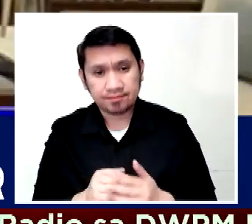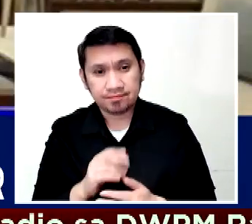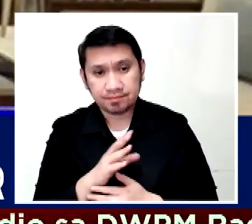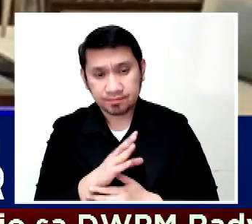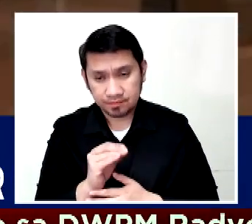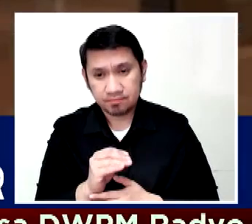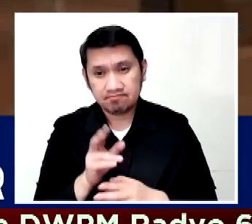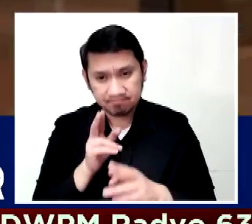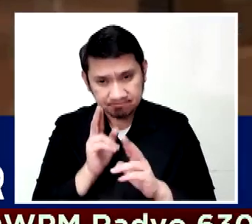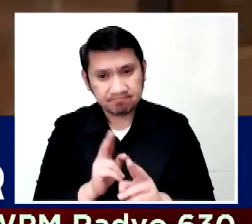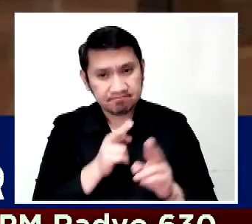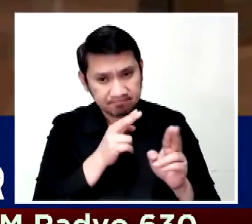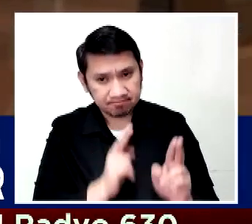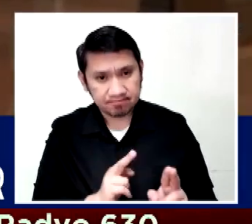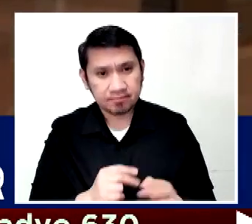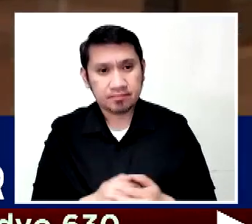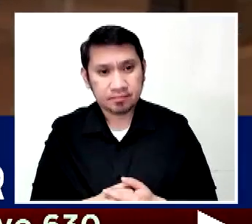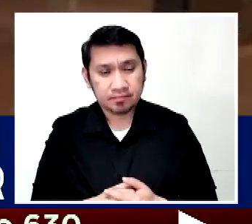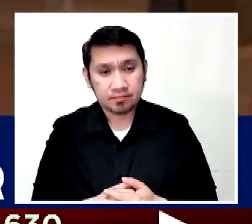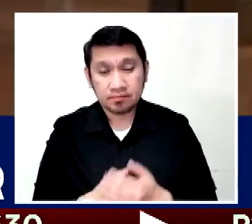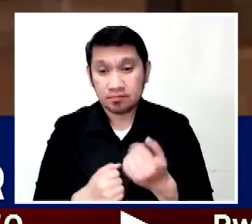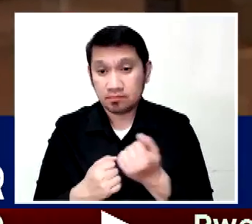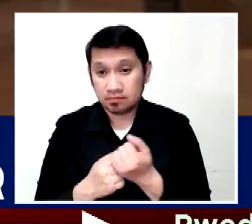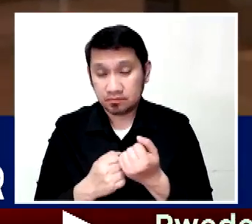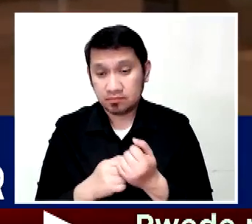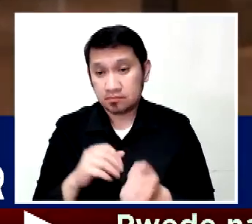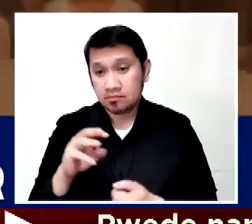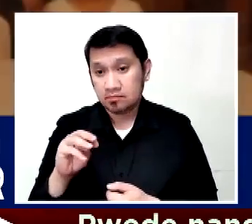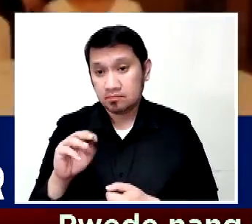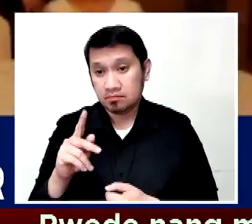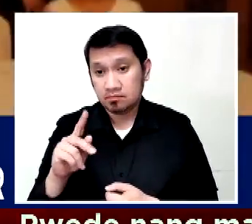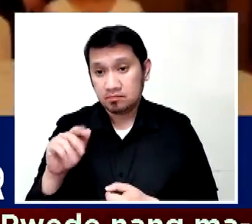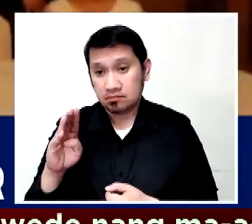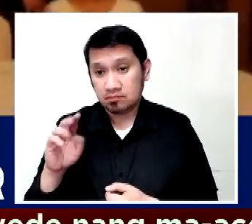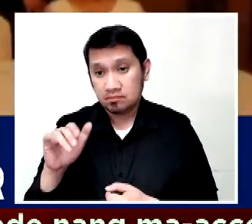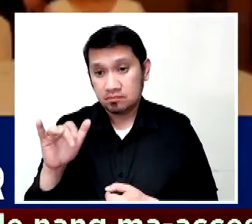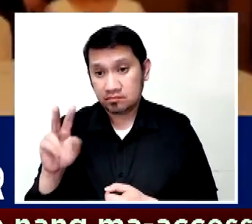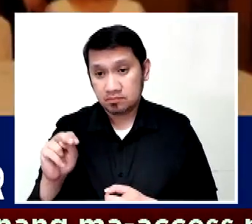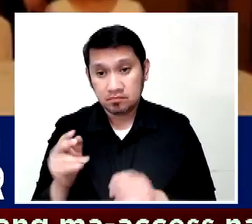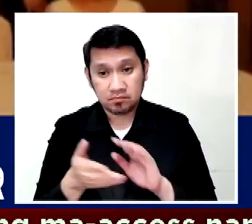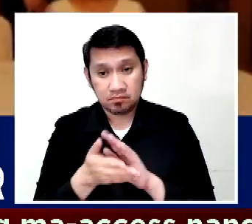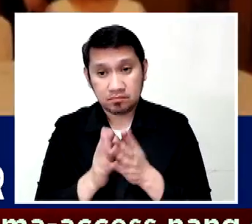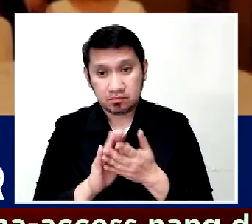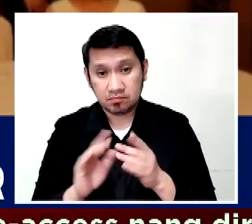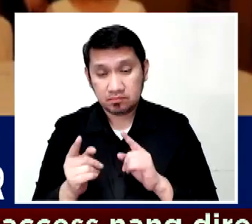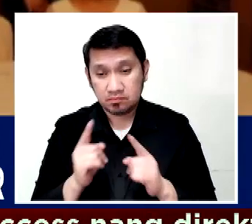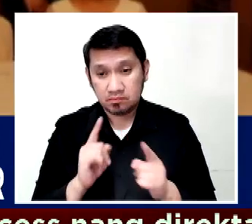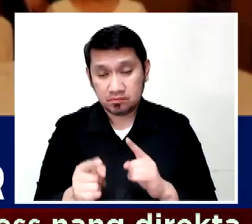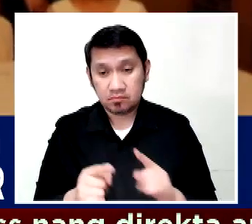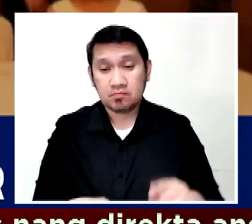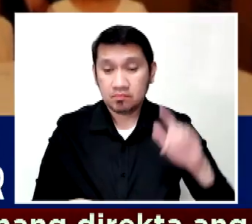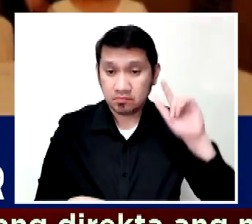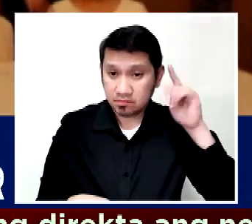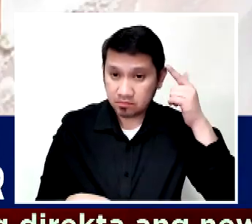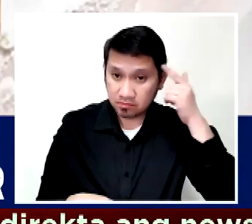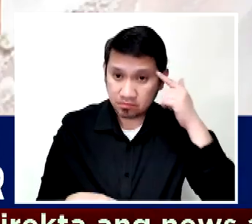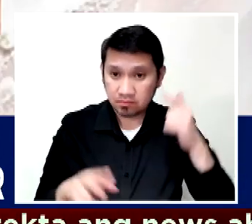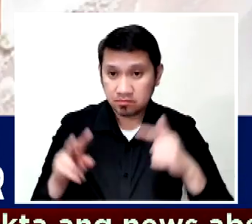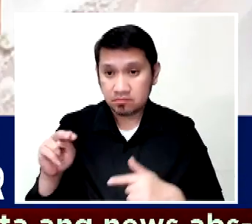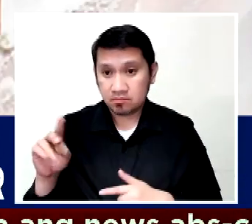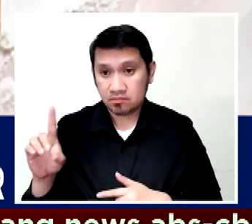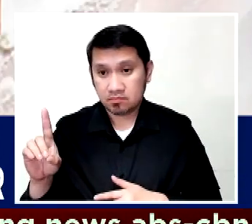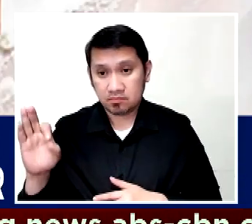each other. Suportado rin ang Makabayan Bloc ang muling pagbubukas ng peace talks sa pagitan ng gobyerno at NDF.